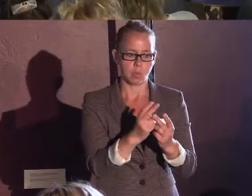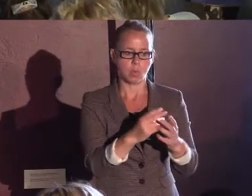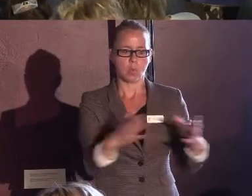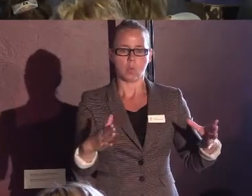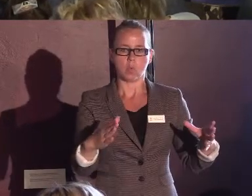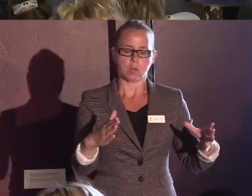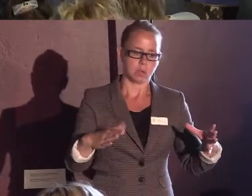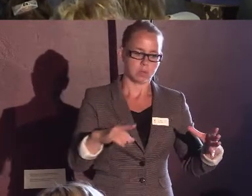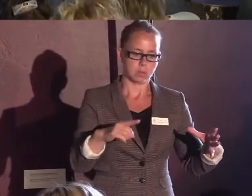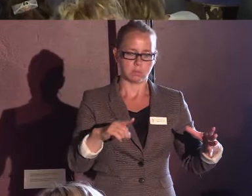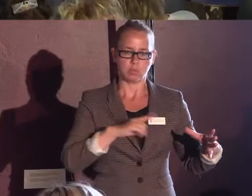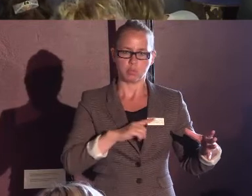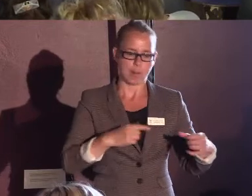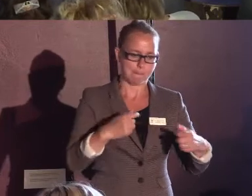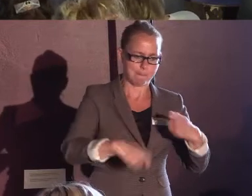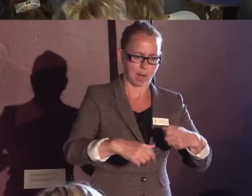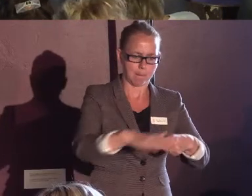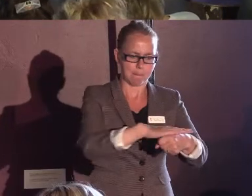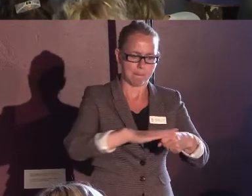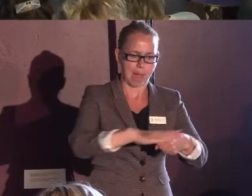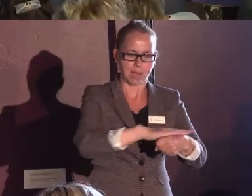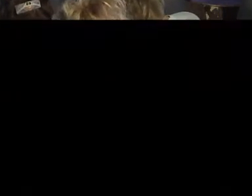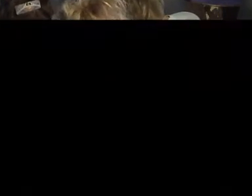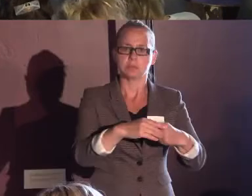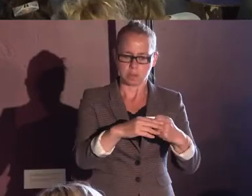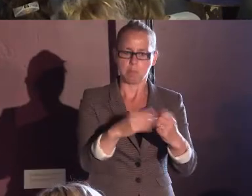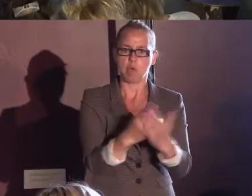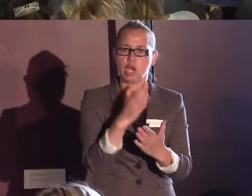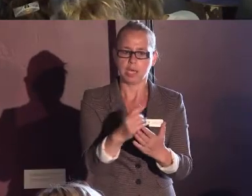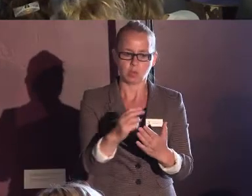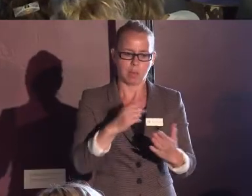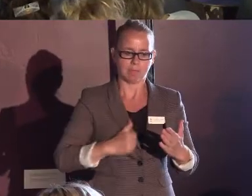jättestor marknadspotential om man använder en annan kulturell